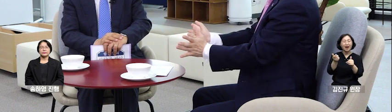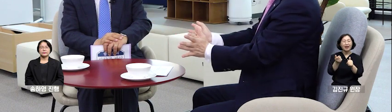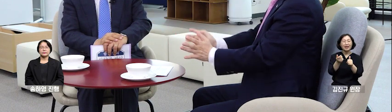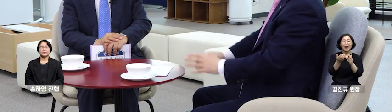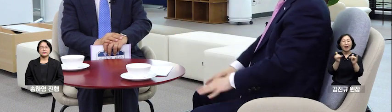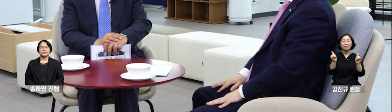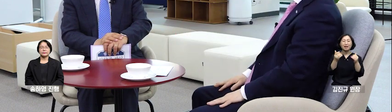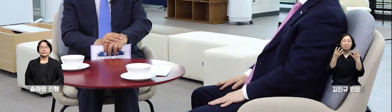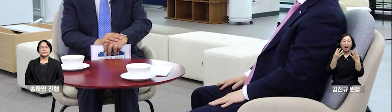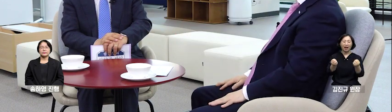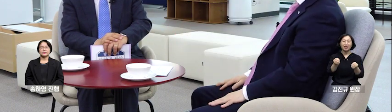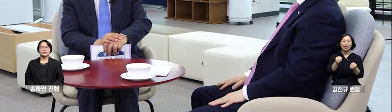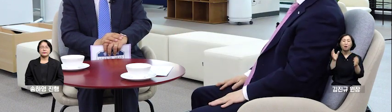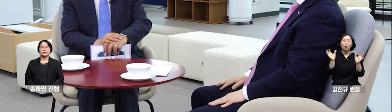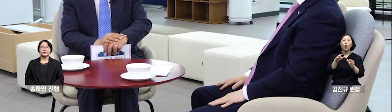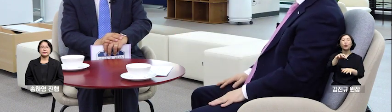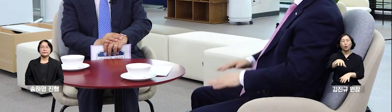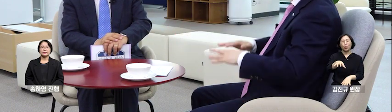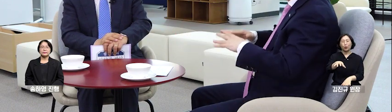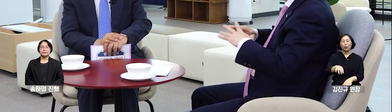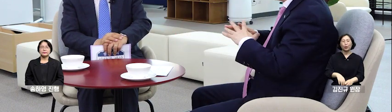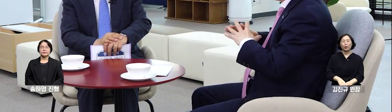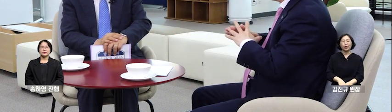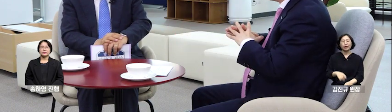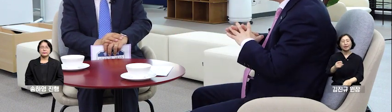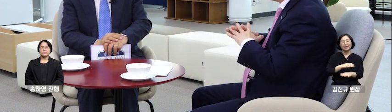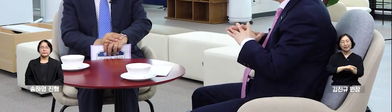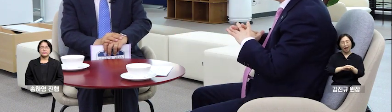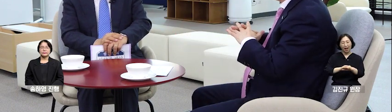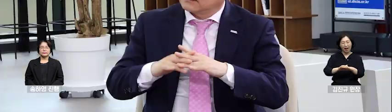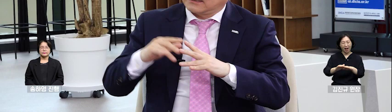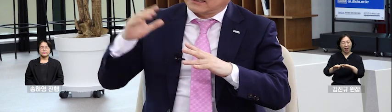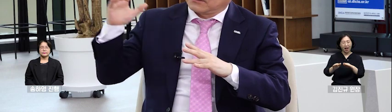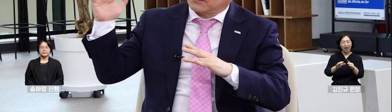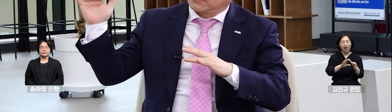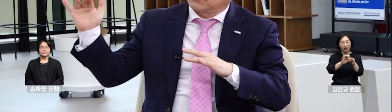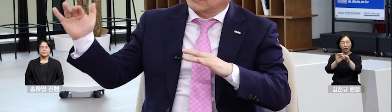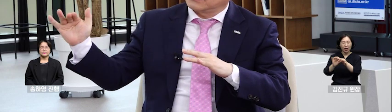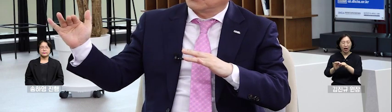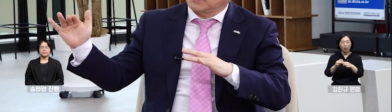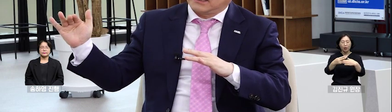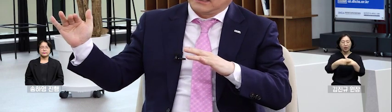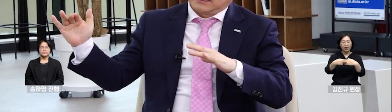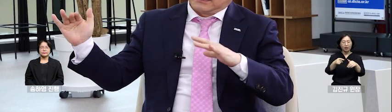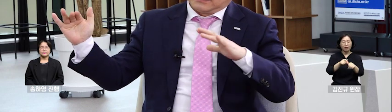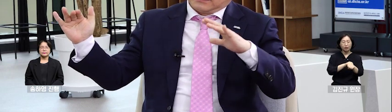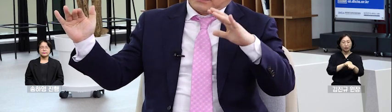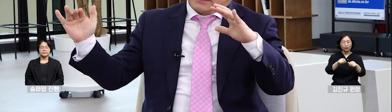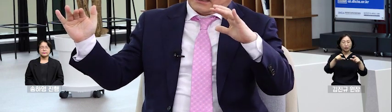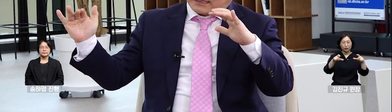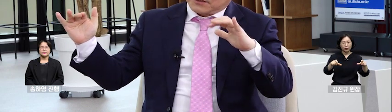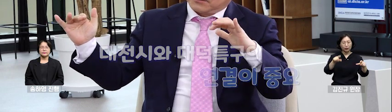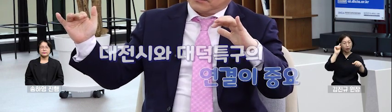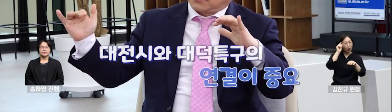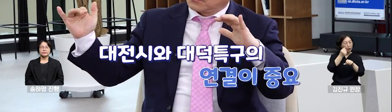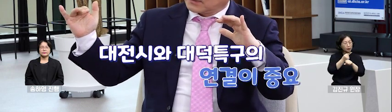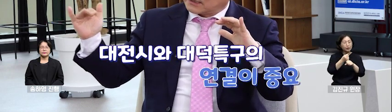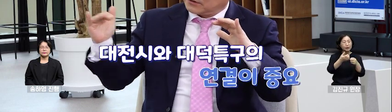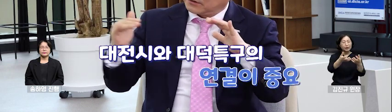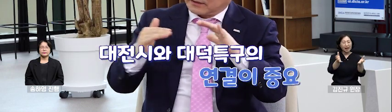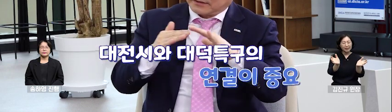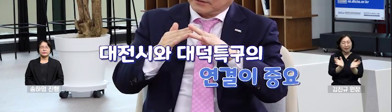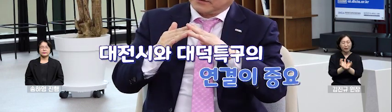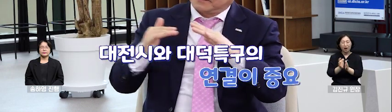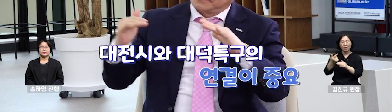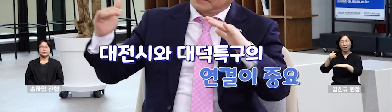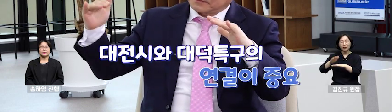주거든요 이거를 어떻게 잘 연결 할 거냐 특히 대덕연구단지 와 아 대전을 어떻게